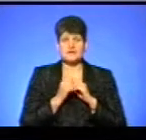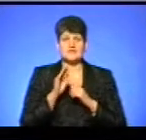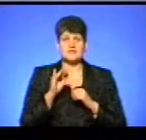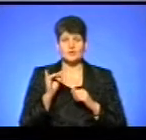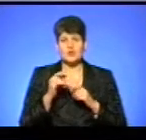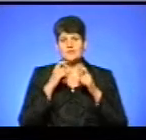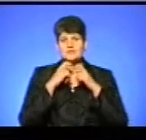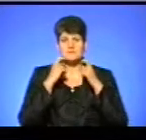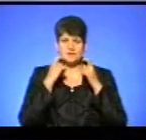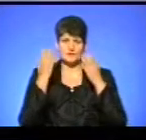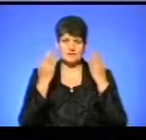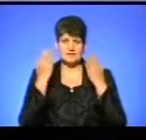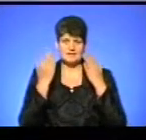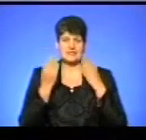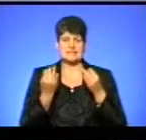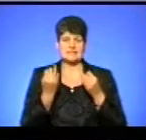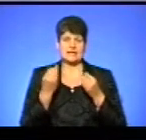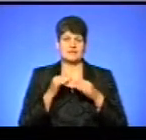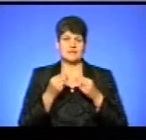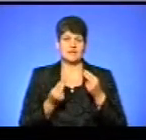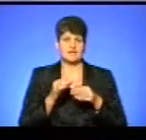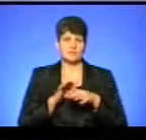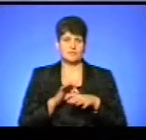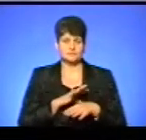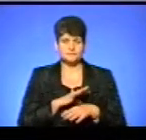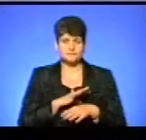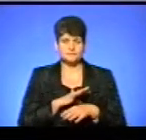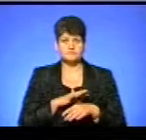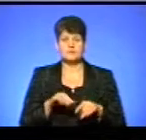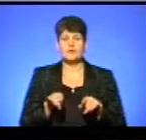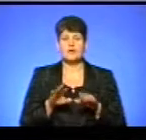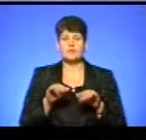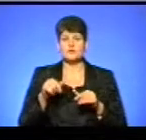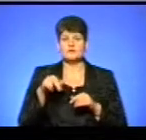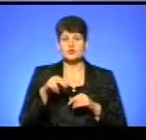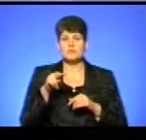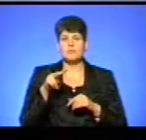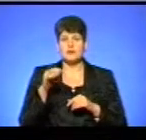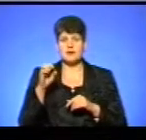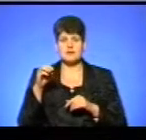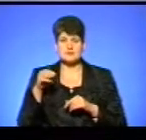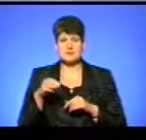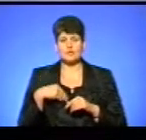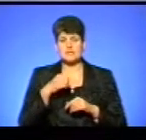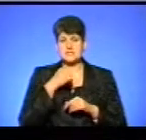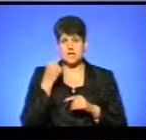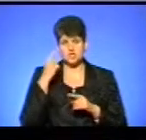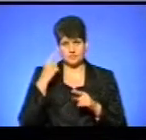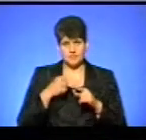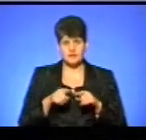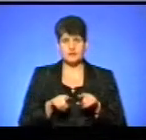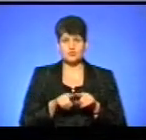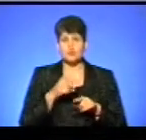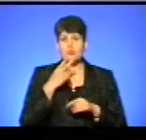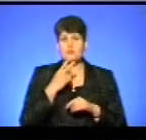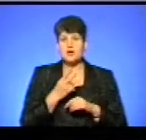усміхненого, дуже веселого, дуже нам цікаві ігри проводив. Потім він пішов в Пласт, і також мої старші брати двоє також